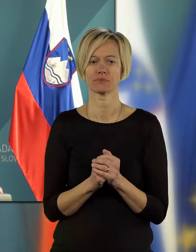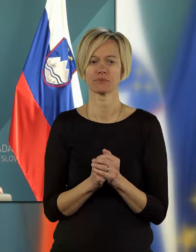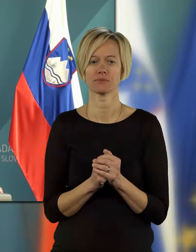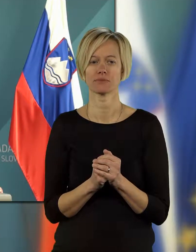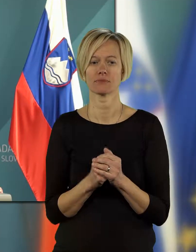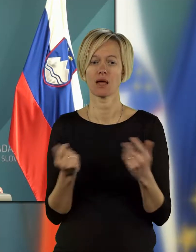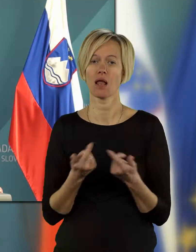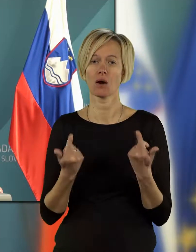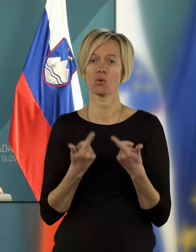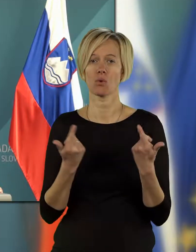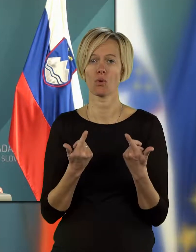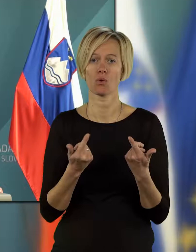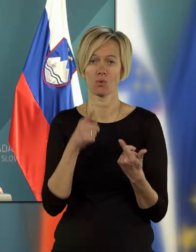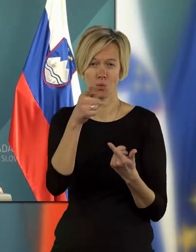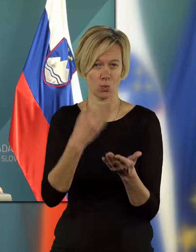lahko